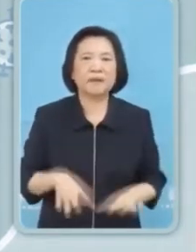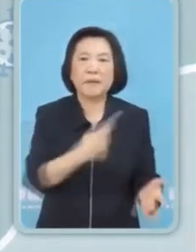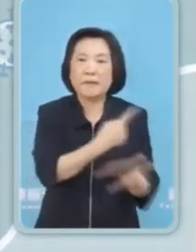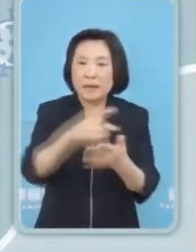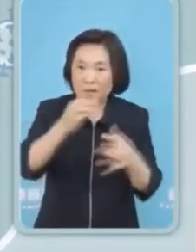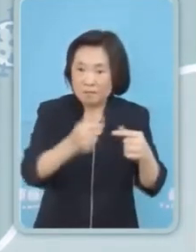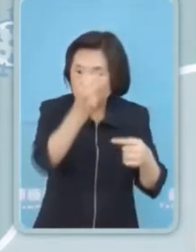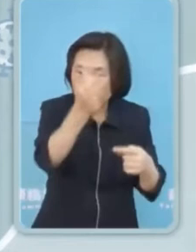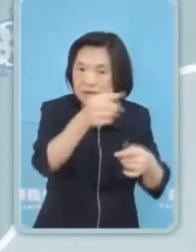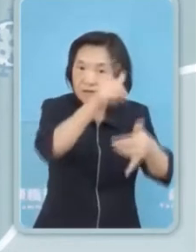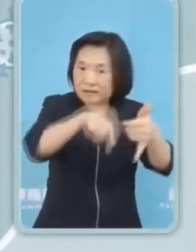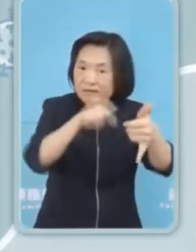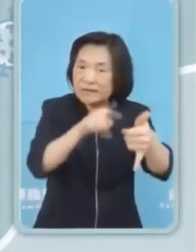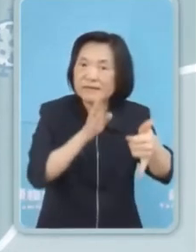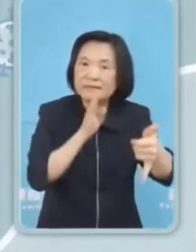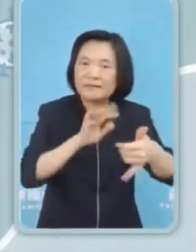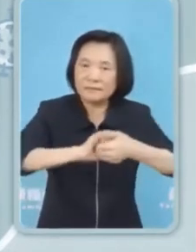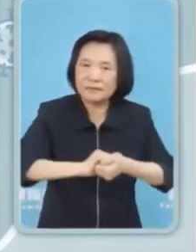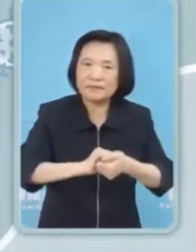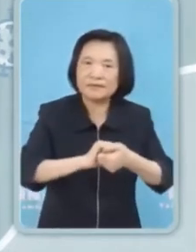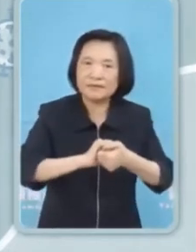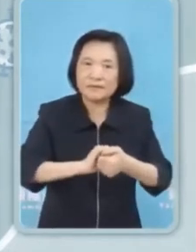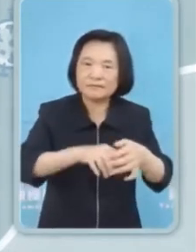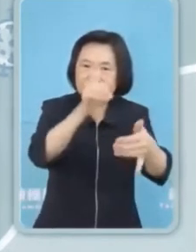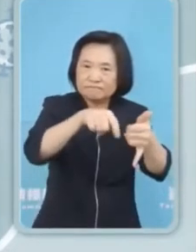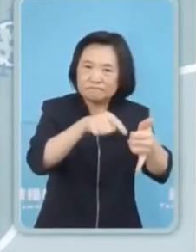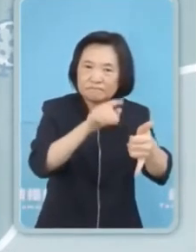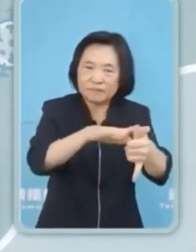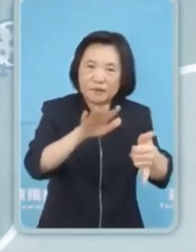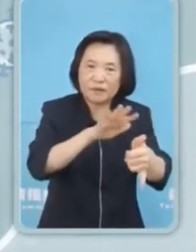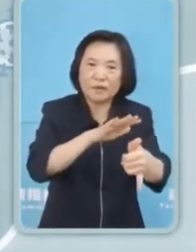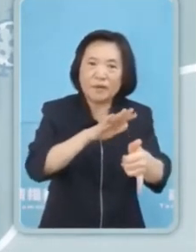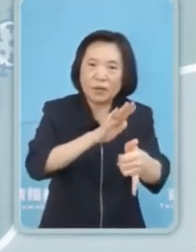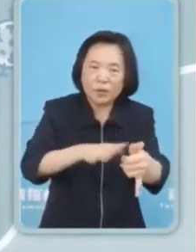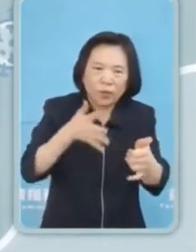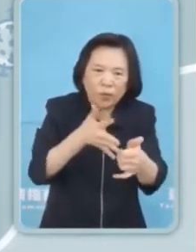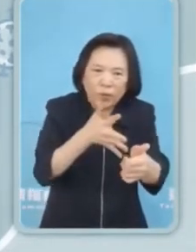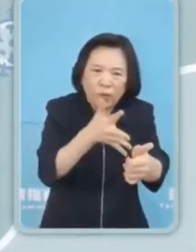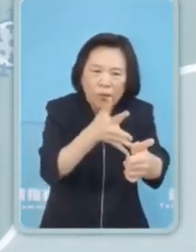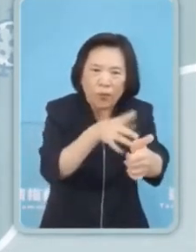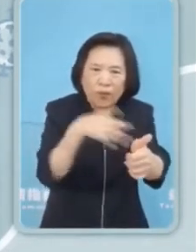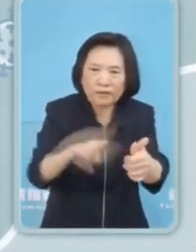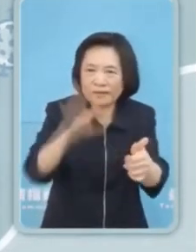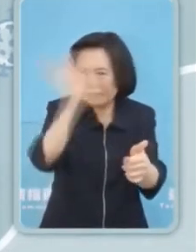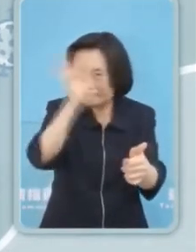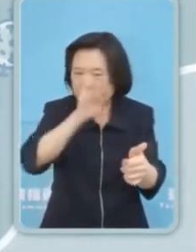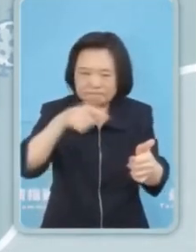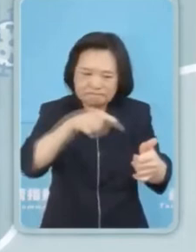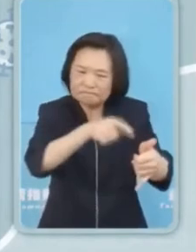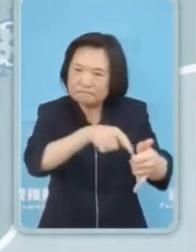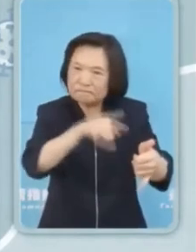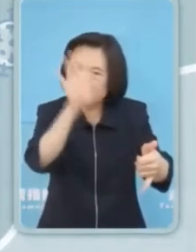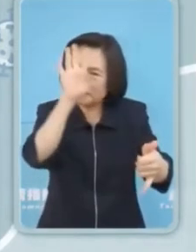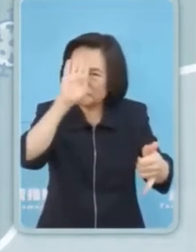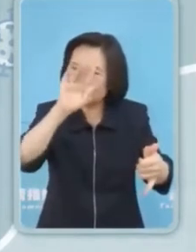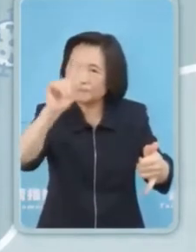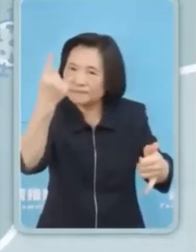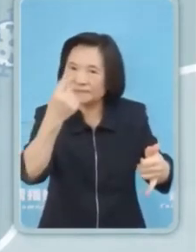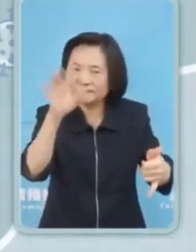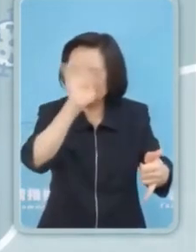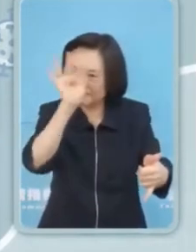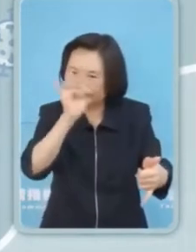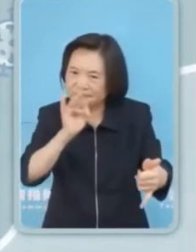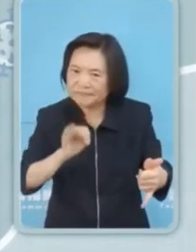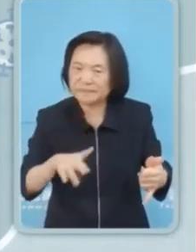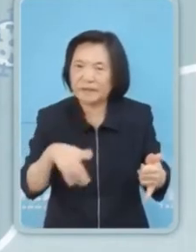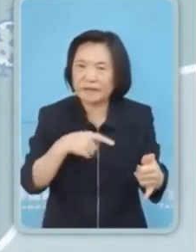案例，我们就尽量哦扩大那个疫调的范围哦，看能不能隔离，有可能的隔